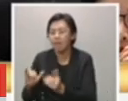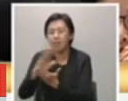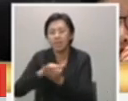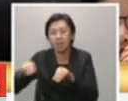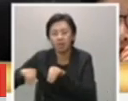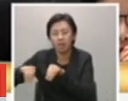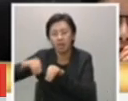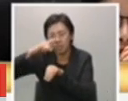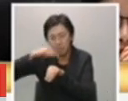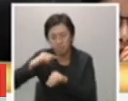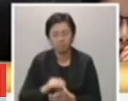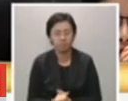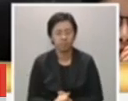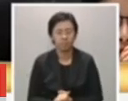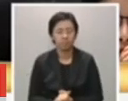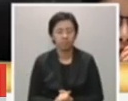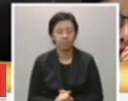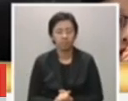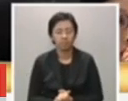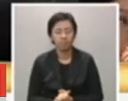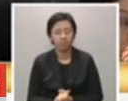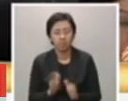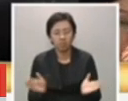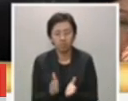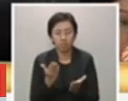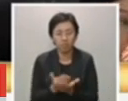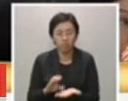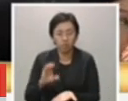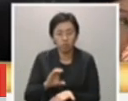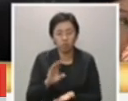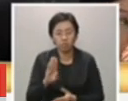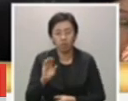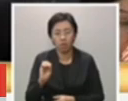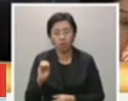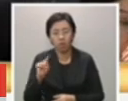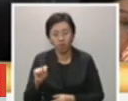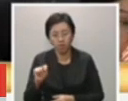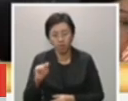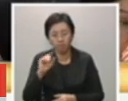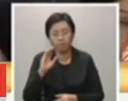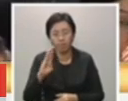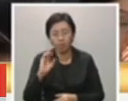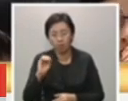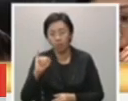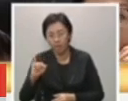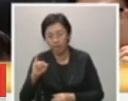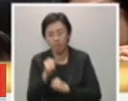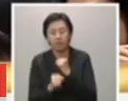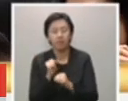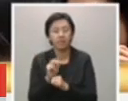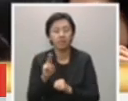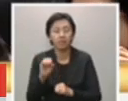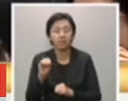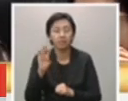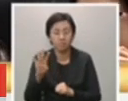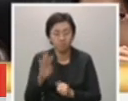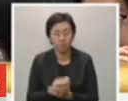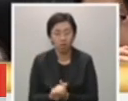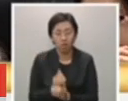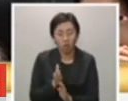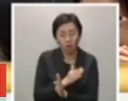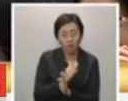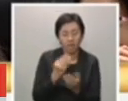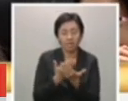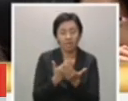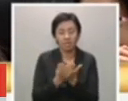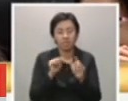ดูการลงทุนดูการส่งเสริมการลงทุนของ BOI ปี2554ก่อนท่านเข้ามานะครับอยู่ที่